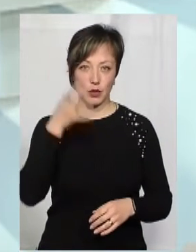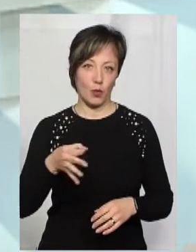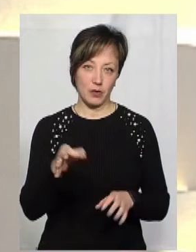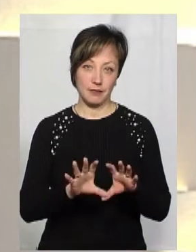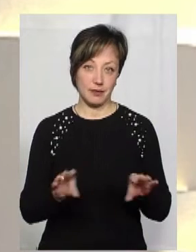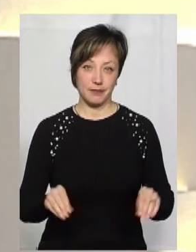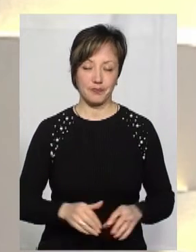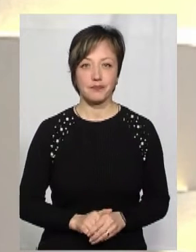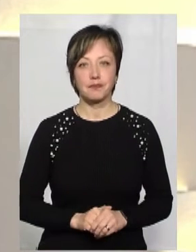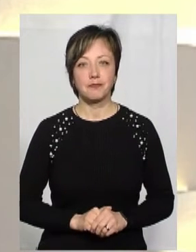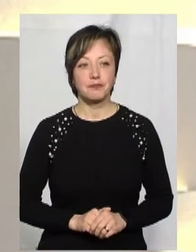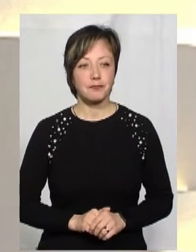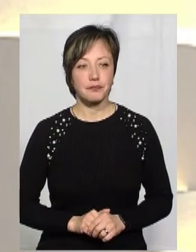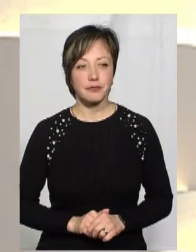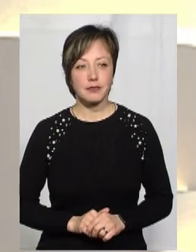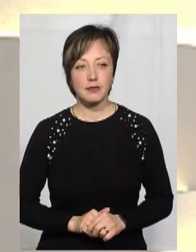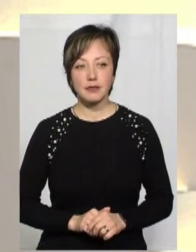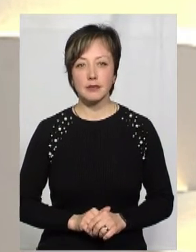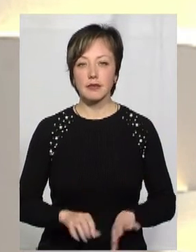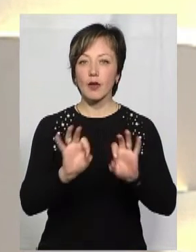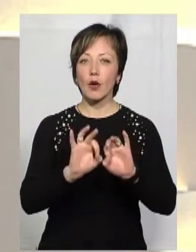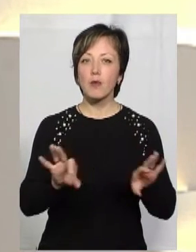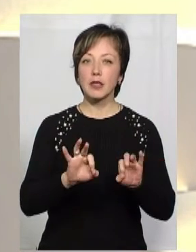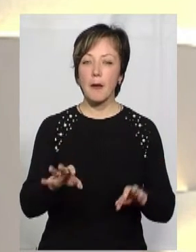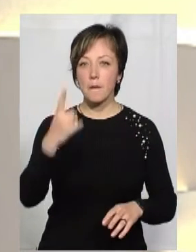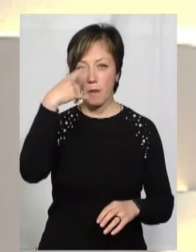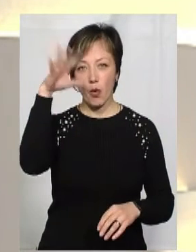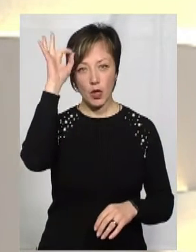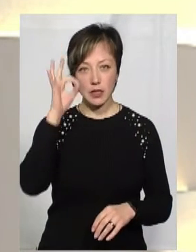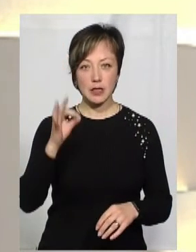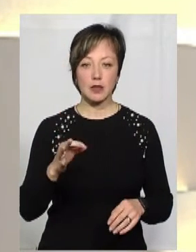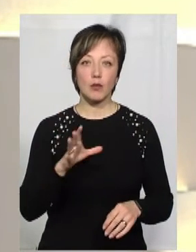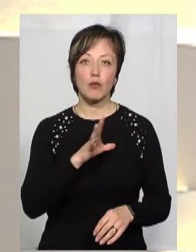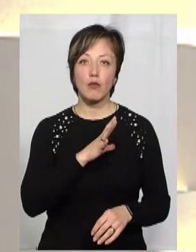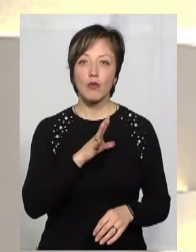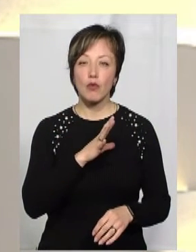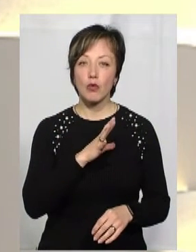області. У коментарі Інни Глеги ми почули, що